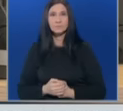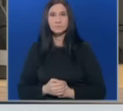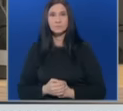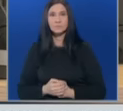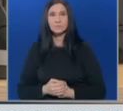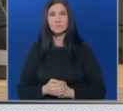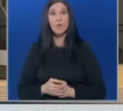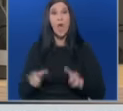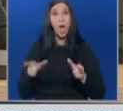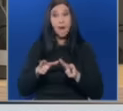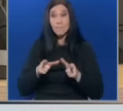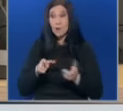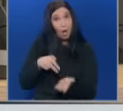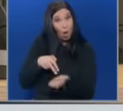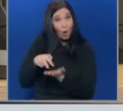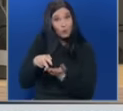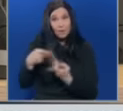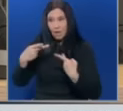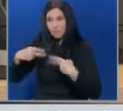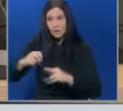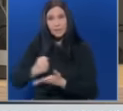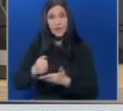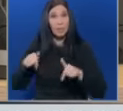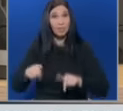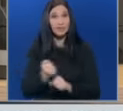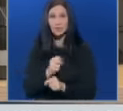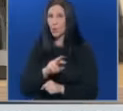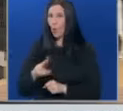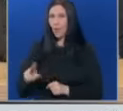Мария отиде и върна мандата. Днес с колегите.